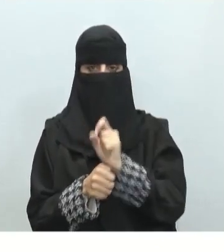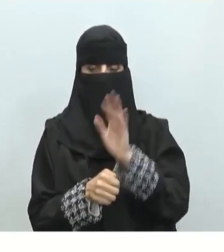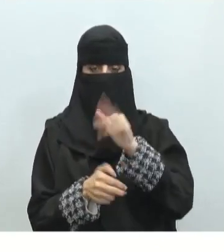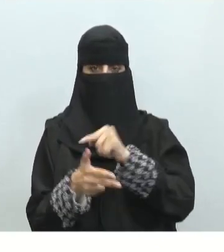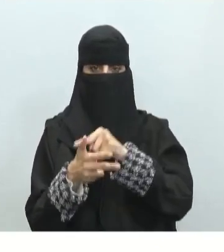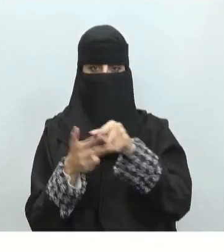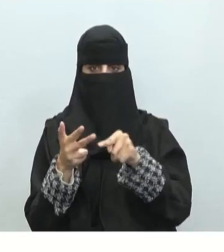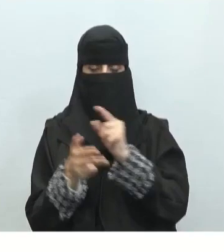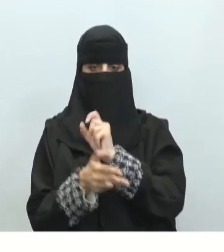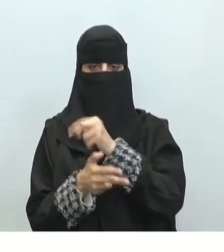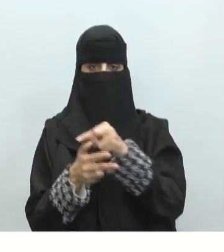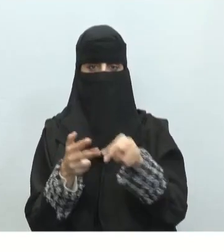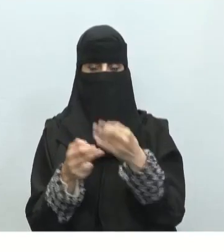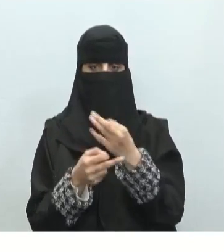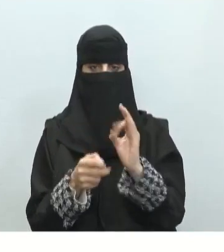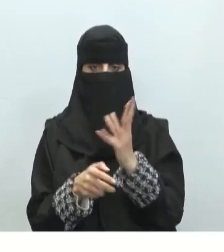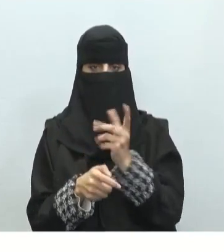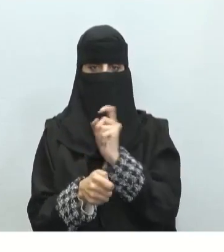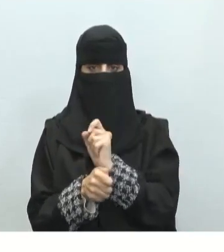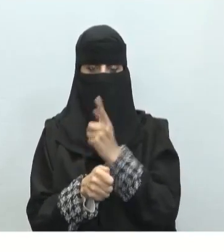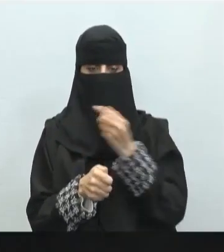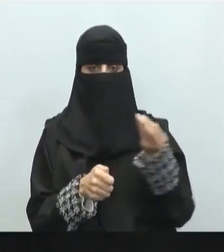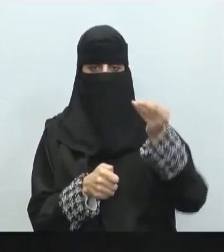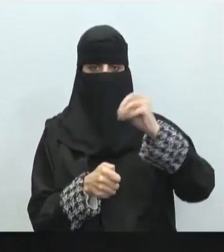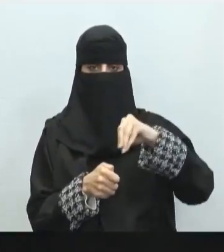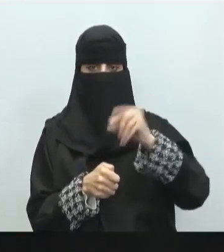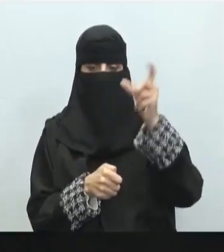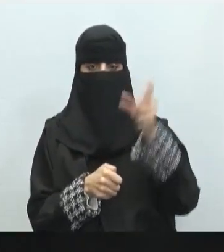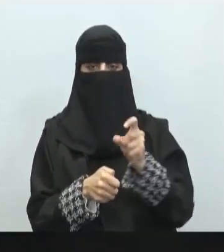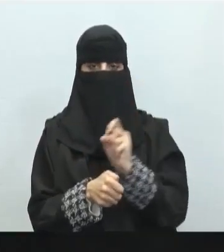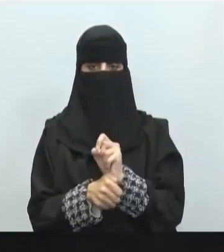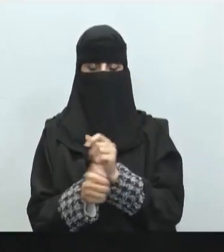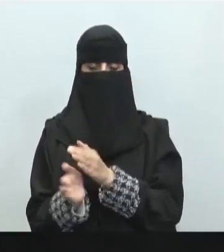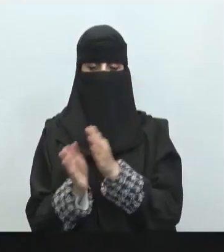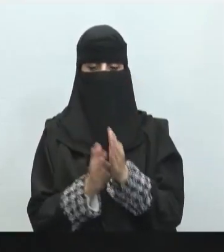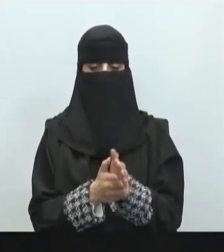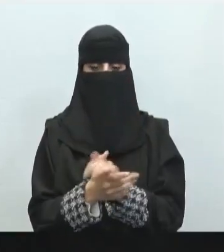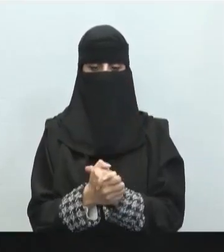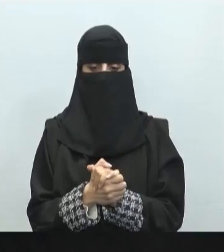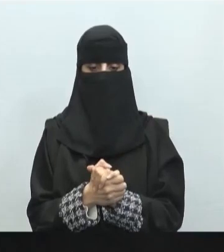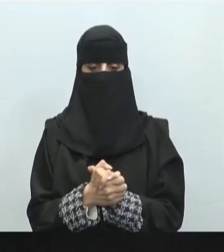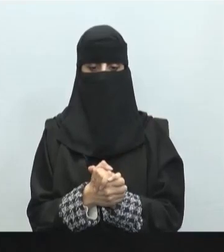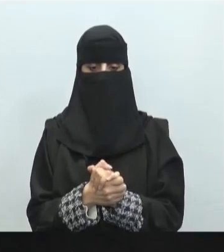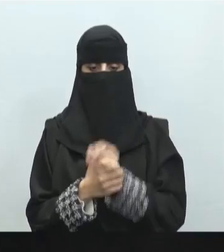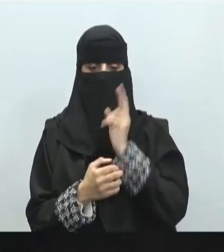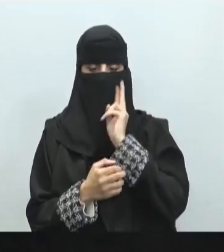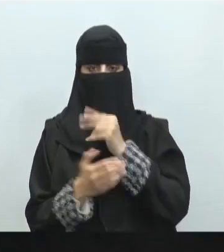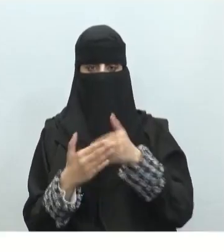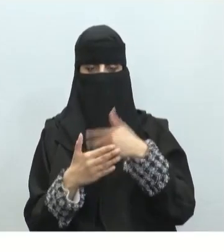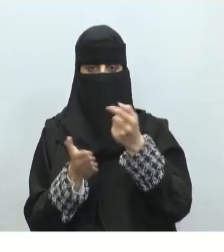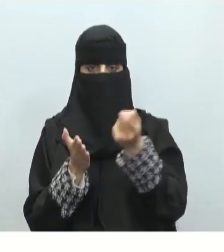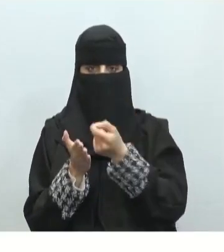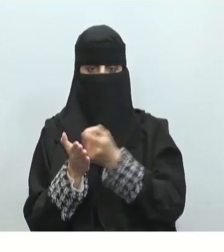لدي افعال واريد ان اتي بفاعل اضع فاعلا لكل فعل من